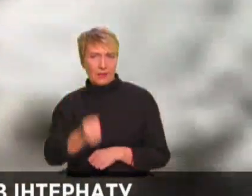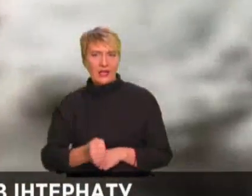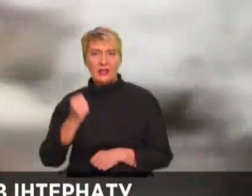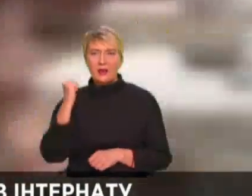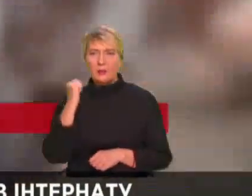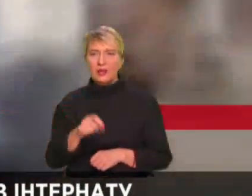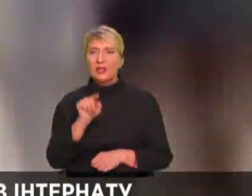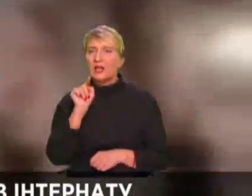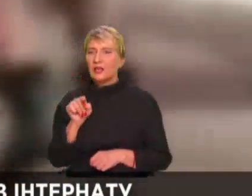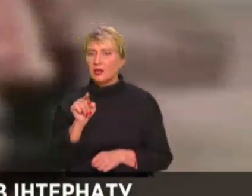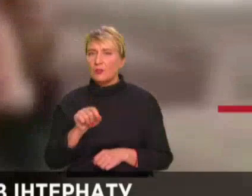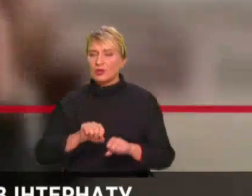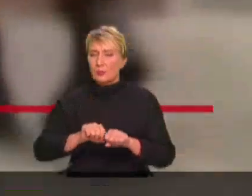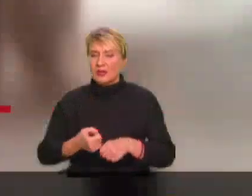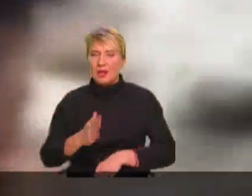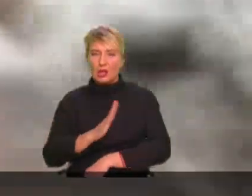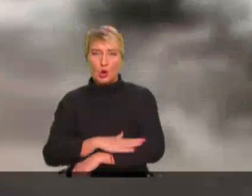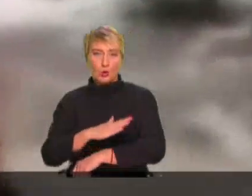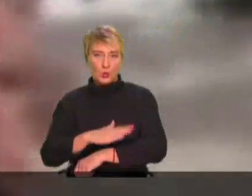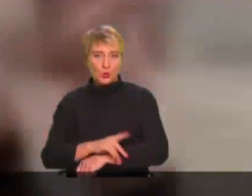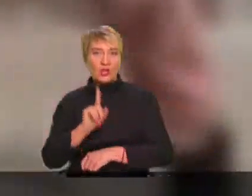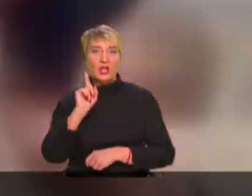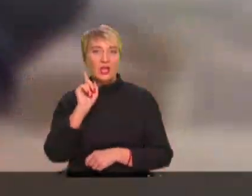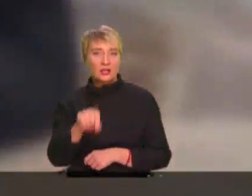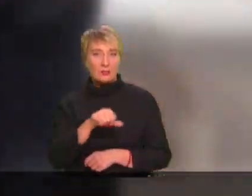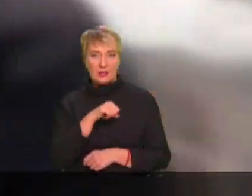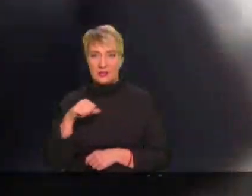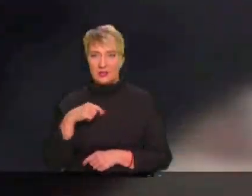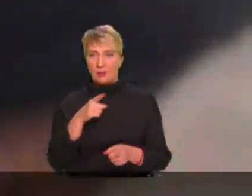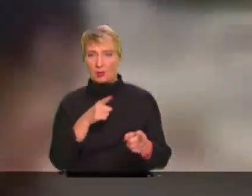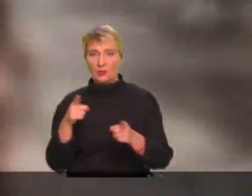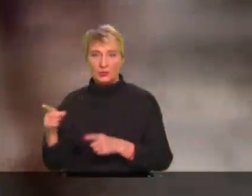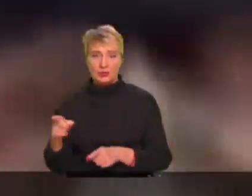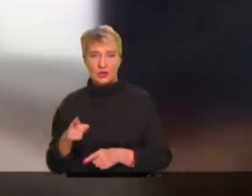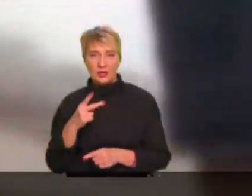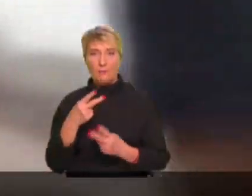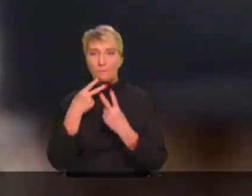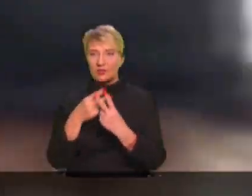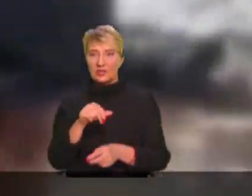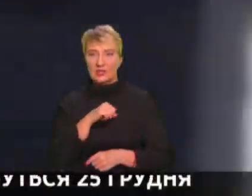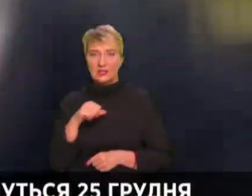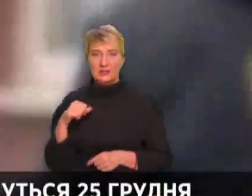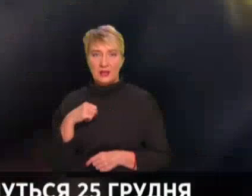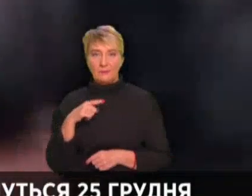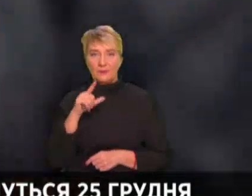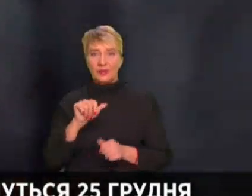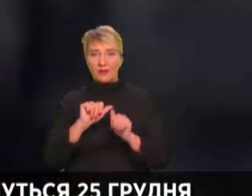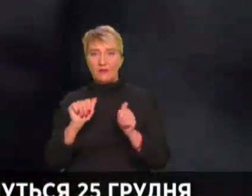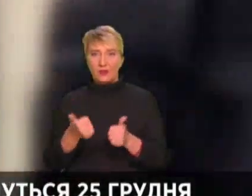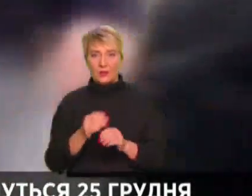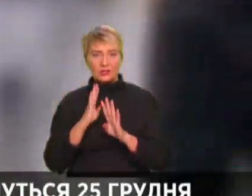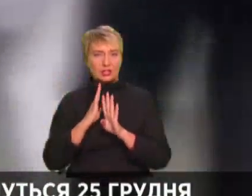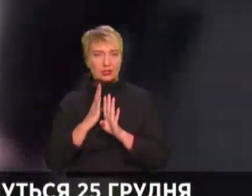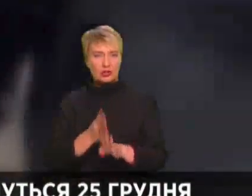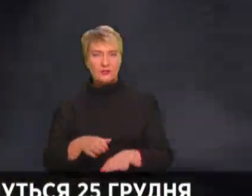йому навіть переламали руку. І сам також погрожував, що посадить за це сторожа. За машиною сформувалася ціла черга.